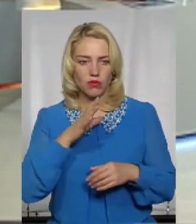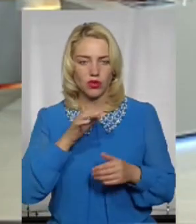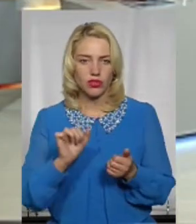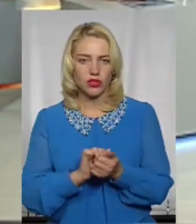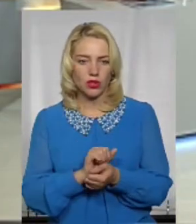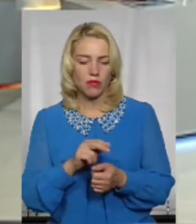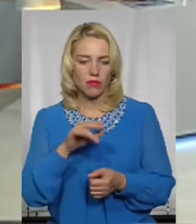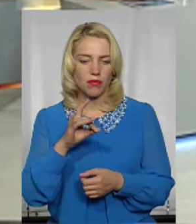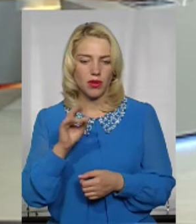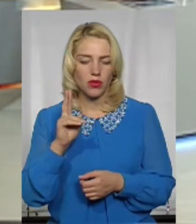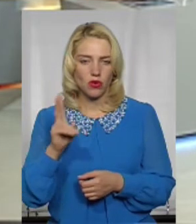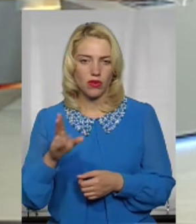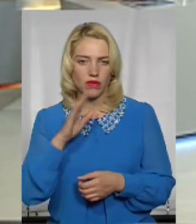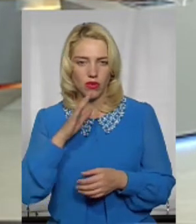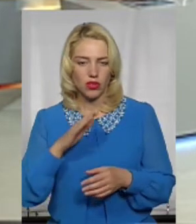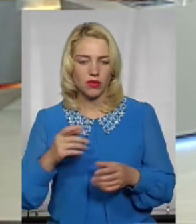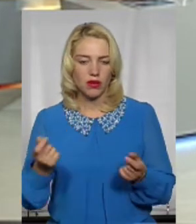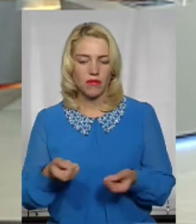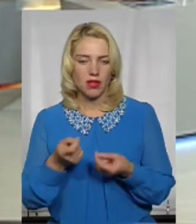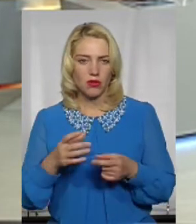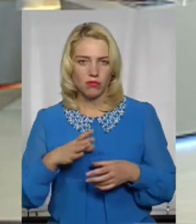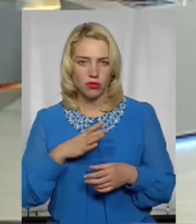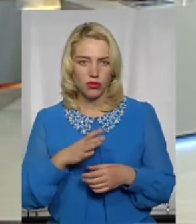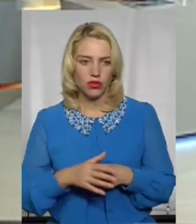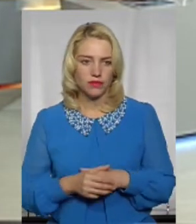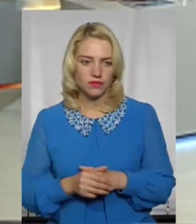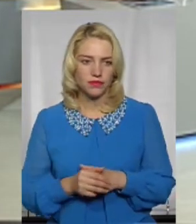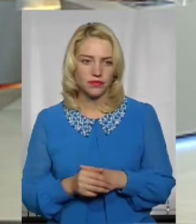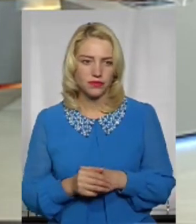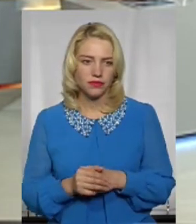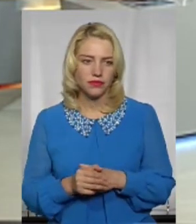Звісно, що притоку води було дуже мало,